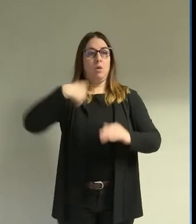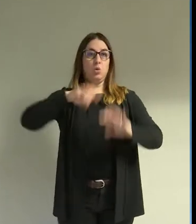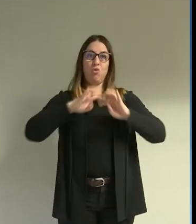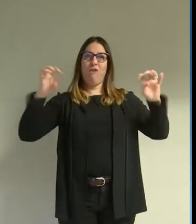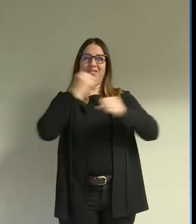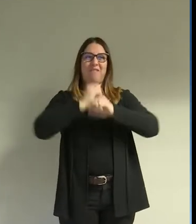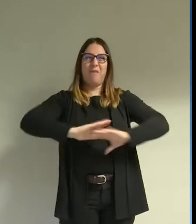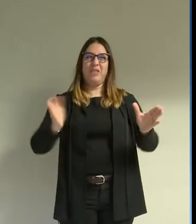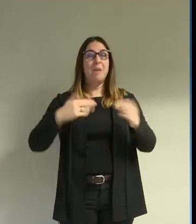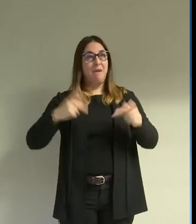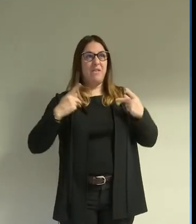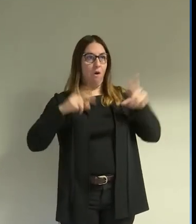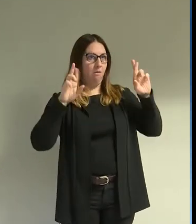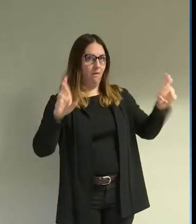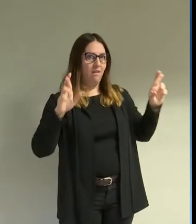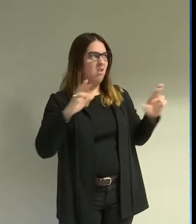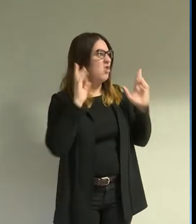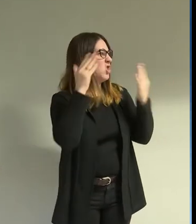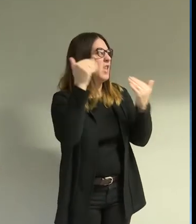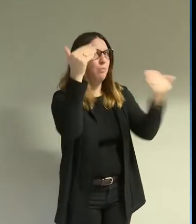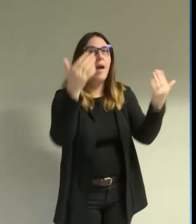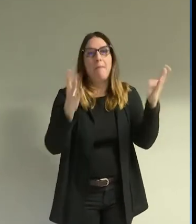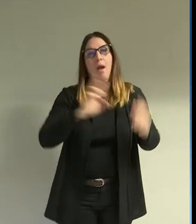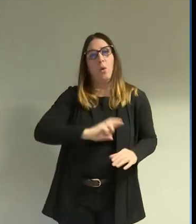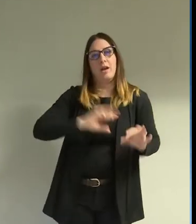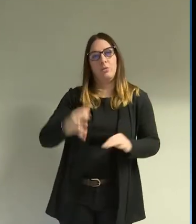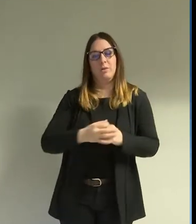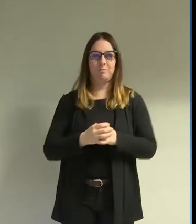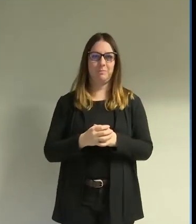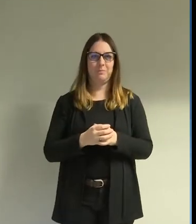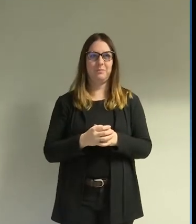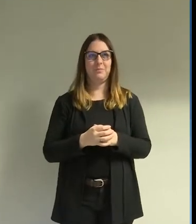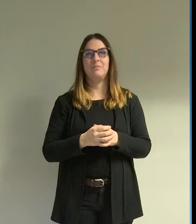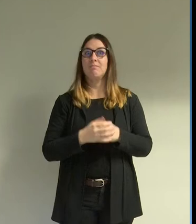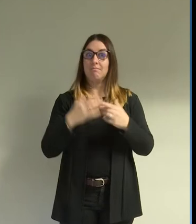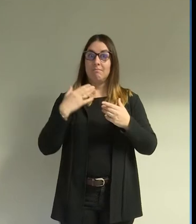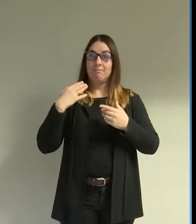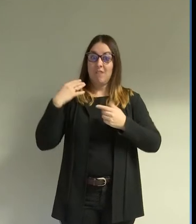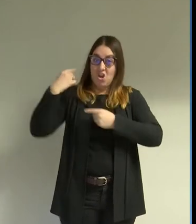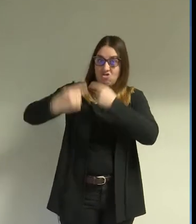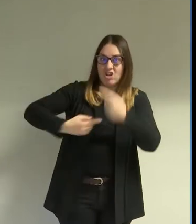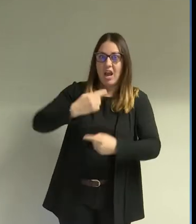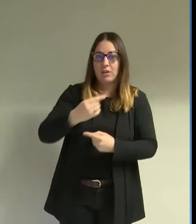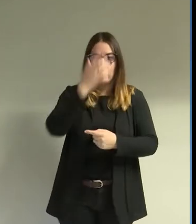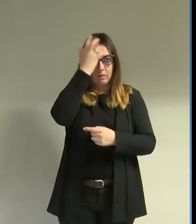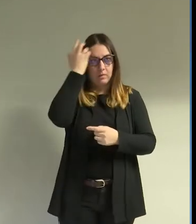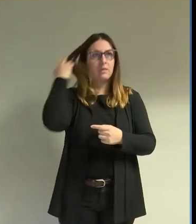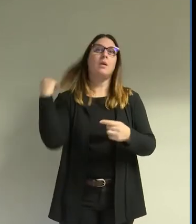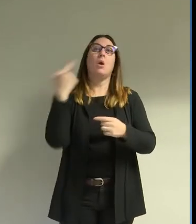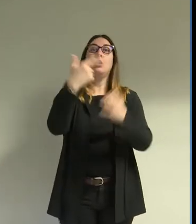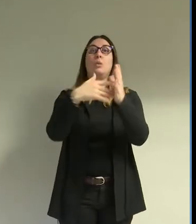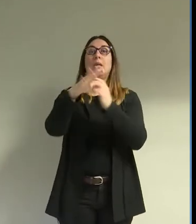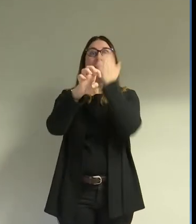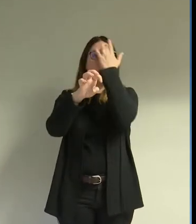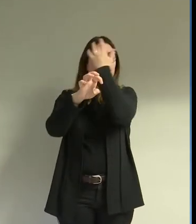nous serons encore vivant je veux le croire et cette génération elle est plus proche c'est donc 2040 c'est une génération qui